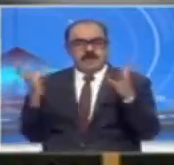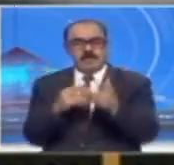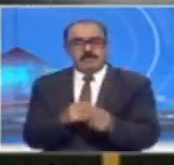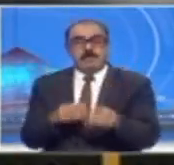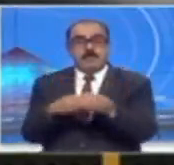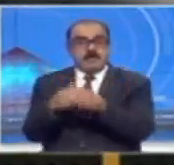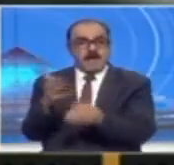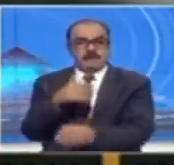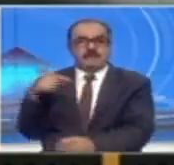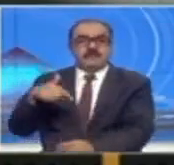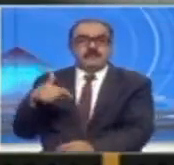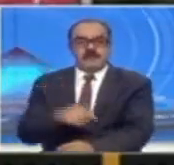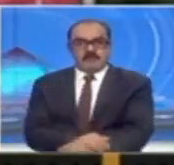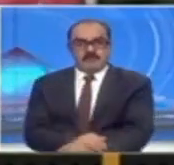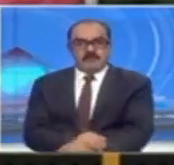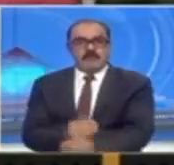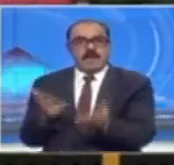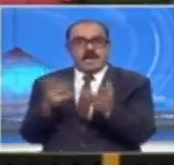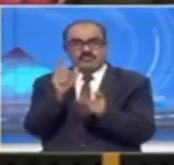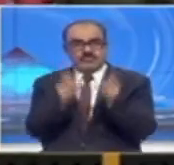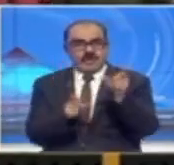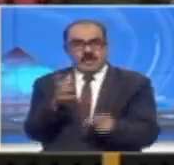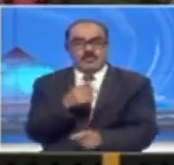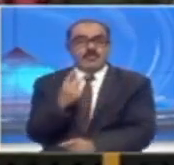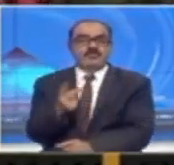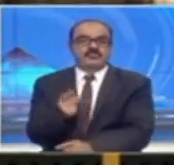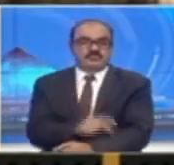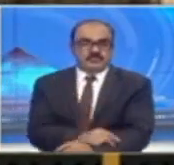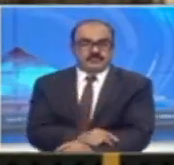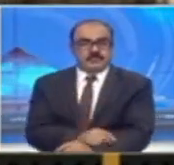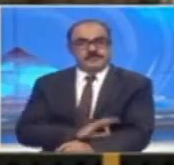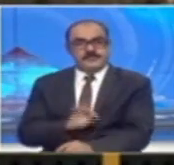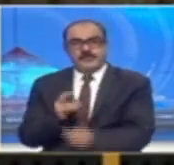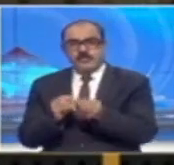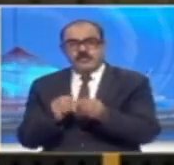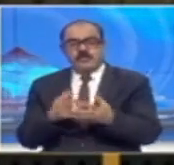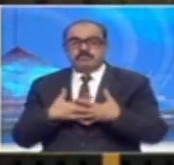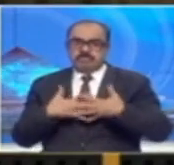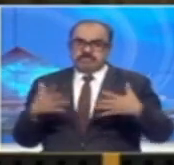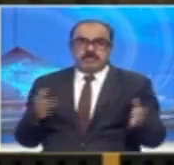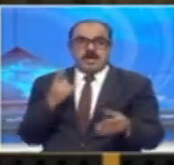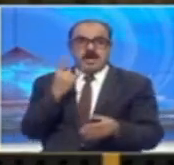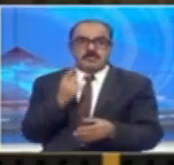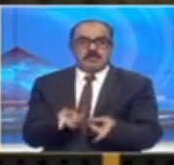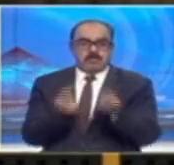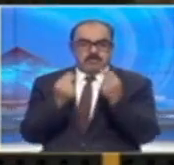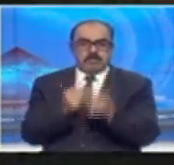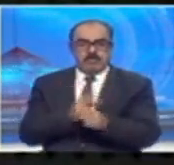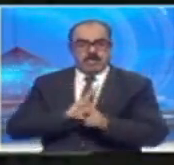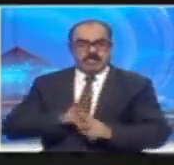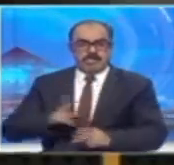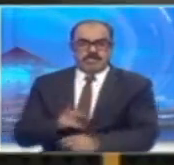6 تشكيلات عصابية ضم 21 متهماً، قاموا بارتكاب 10 حوادث سرقة